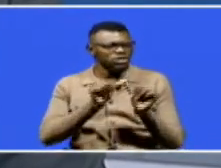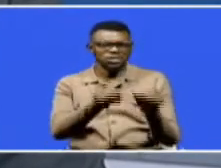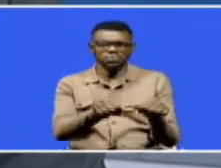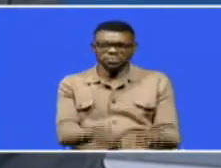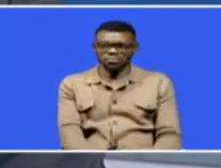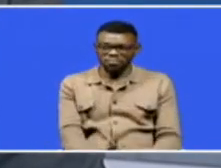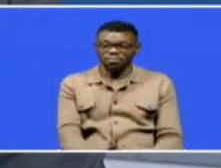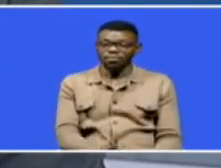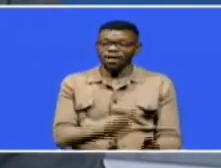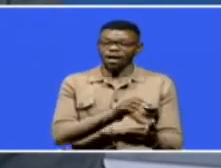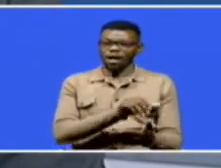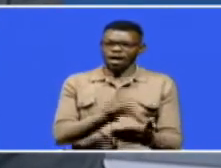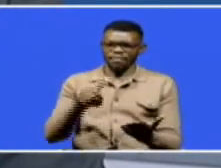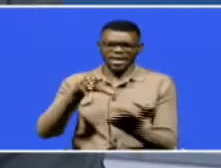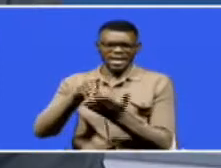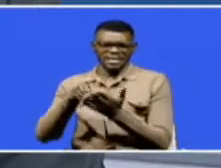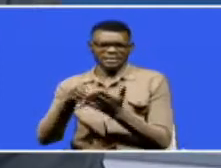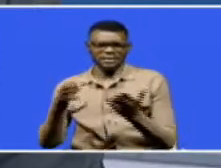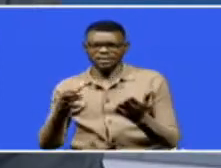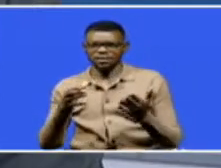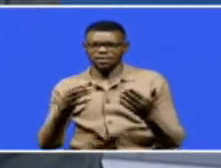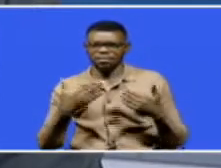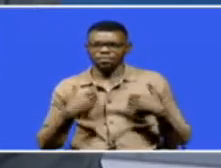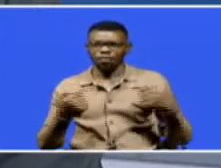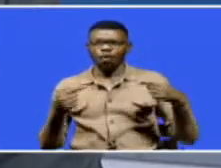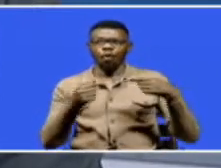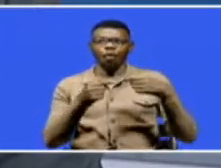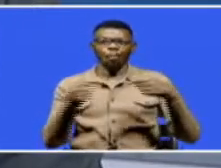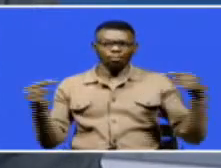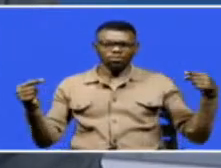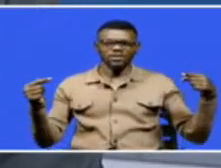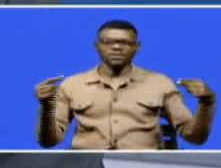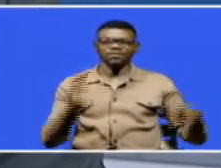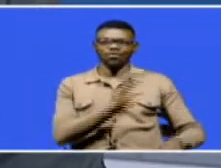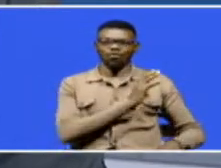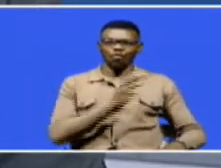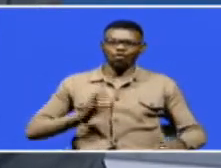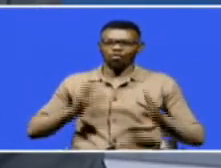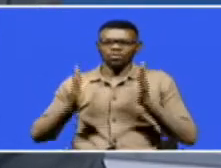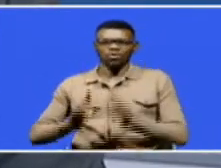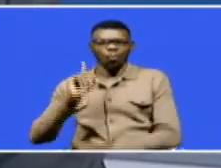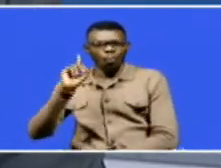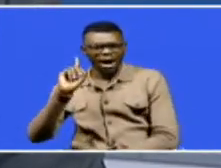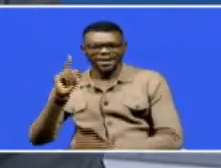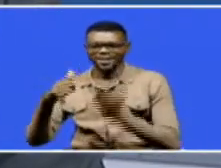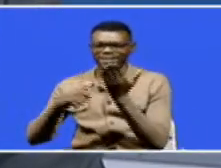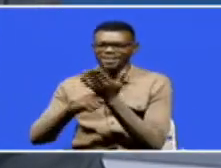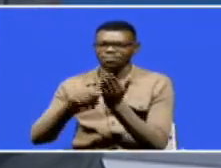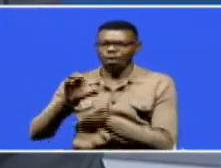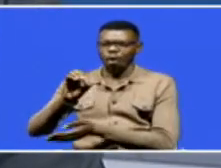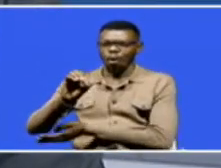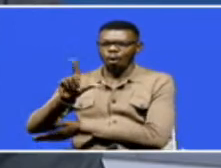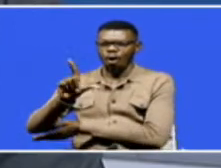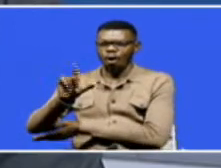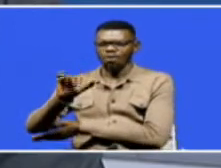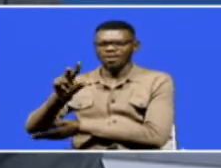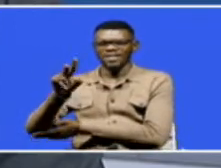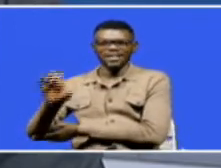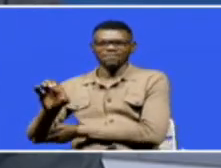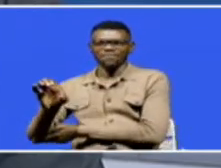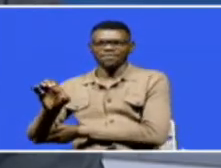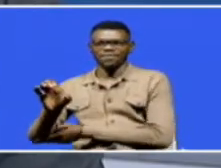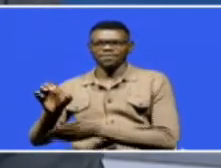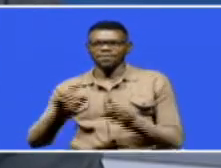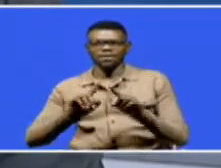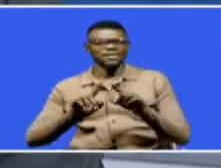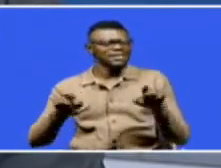kesi hizo ni ile ambayo inayopinga uhalali wa kamishna wa JSC Olive Mugenda kuendesha shughuli hiyo ilhali kaimu jaji mkuu Philomena